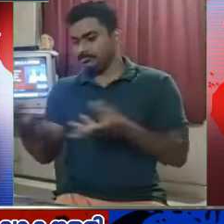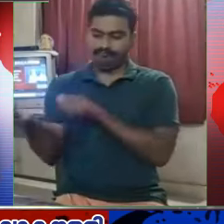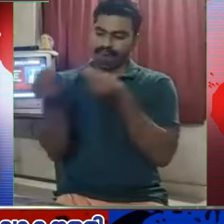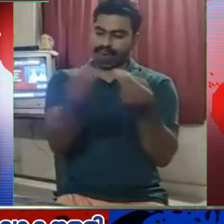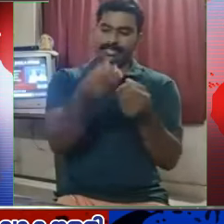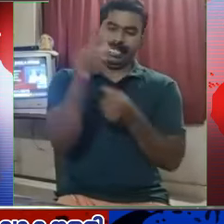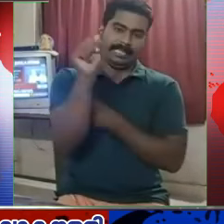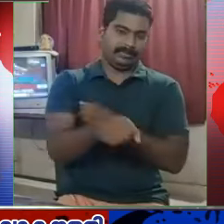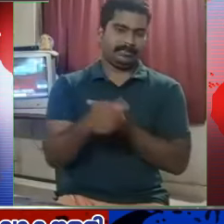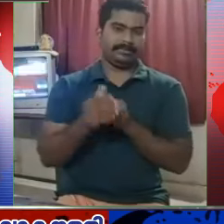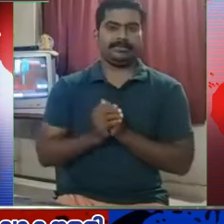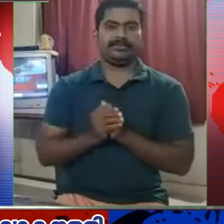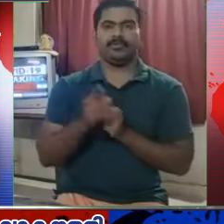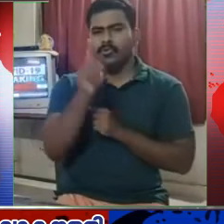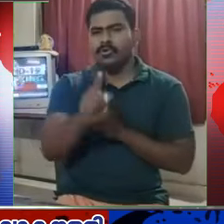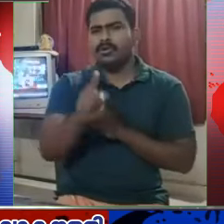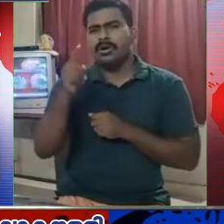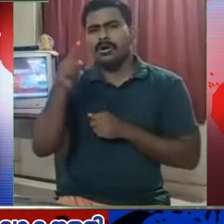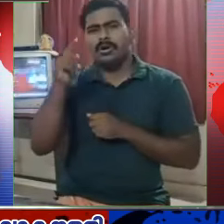കൺസ്യൂമർ ഫെഡറേഷൻ അറിയിച്ചിട്ടുണ്ട്.